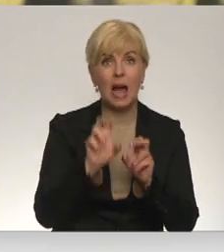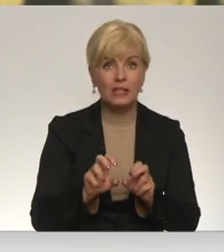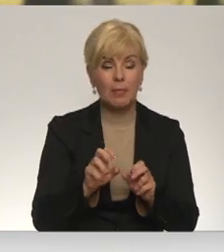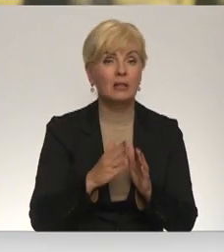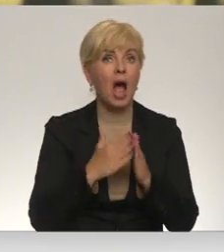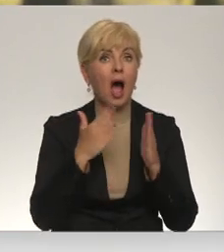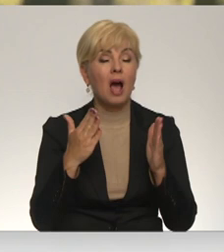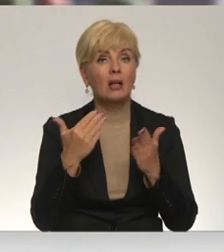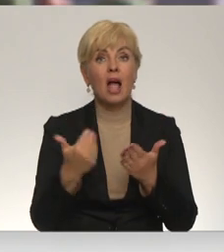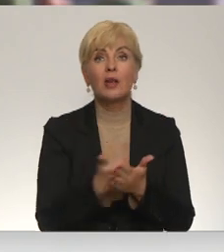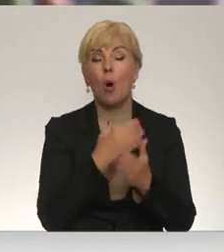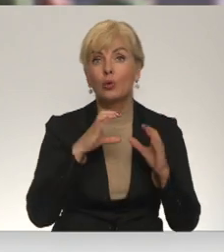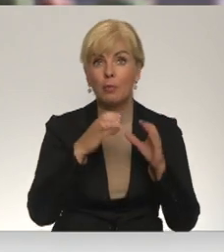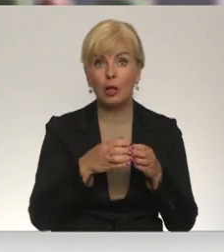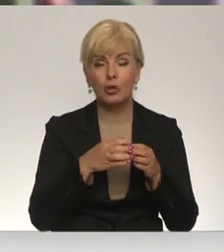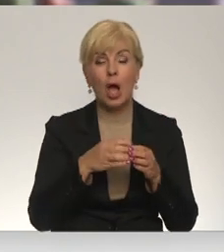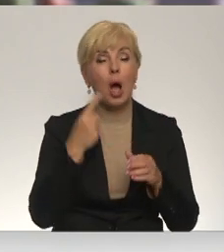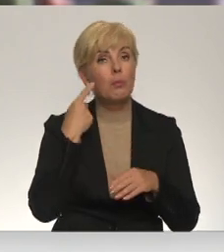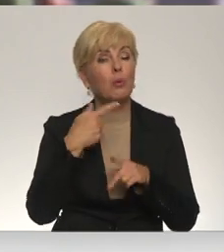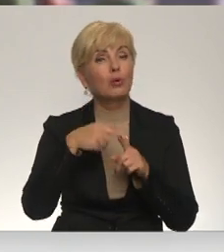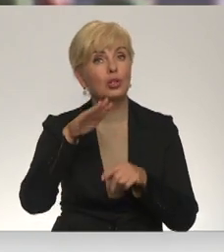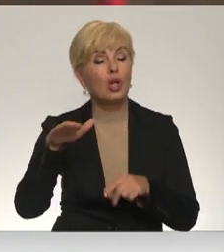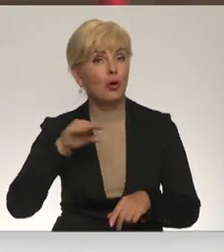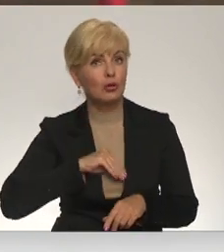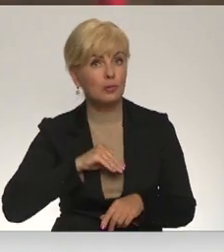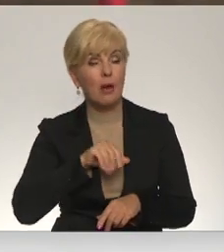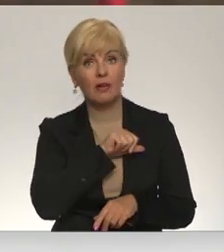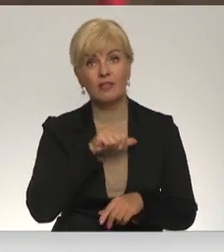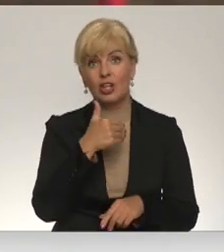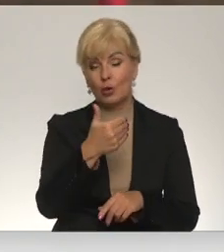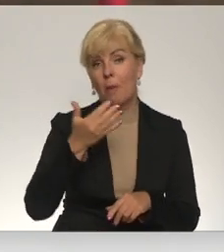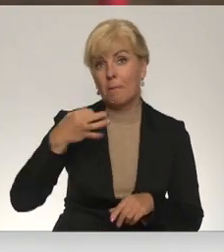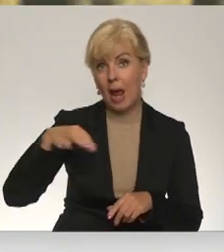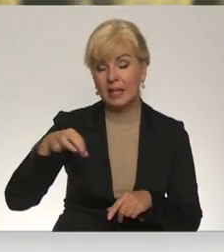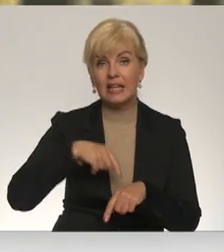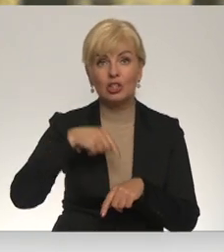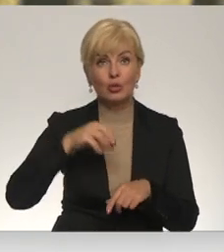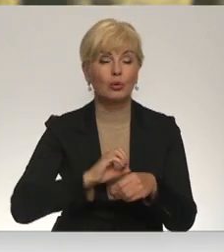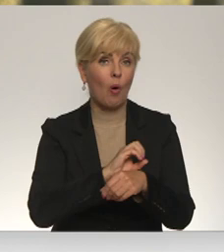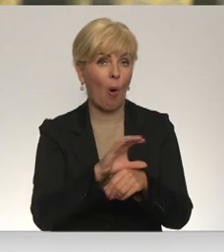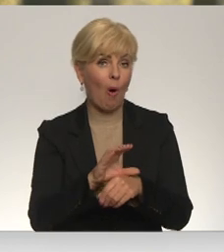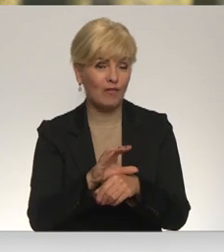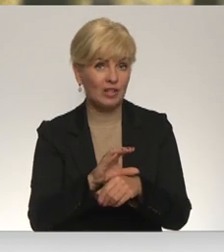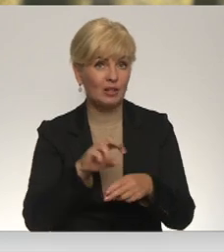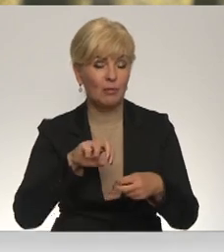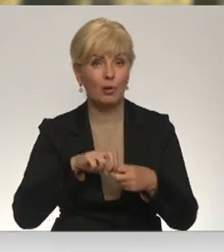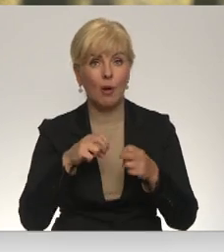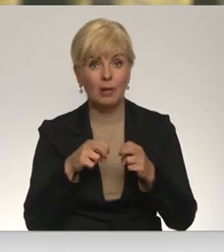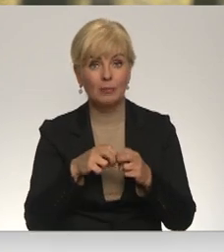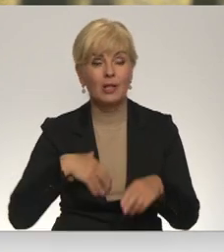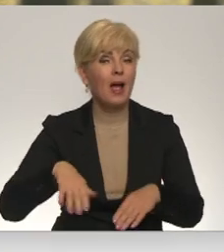gluži vai jaunu pasauli par pusaudžu psihi. Viņš atklāja, ka arī paša meita izjūt pandēmijas sekas. Man pilnīgi viss ir